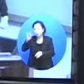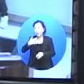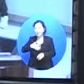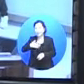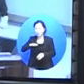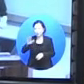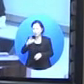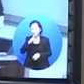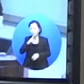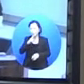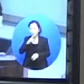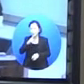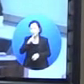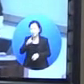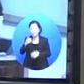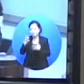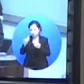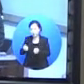되겠죠. 그리고